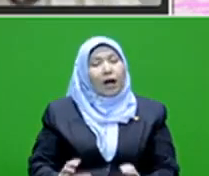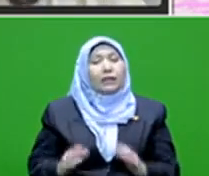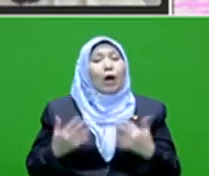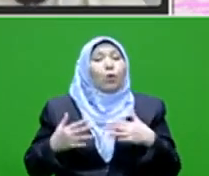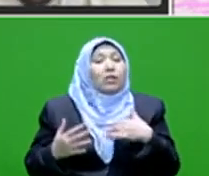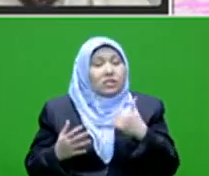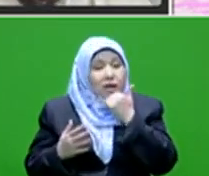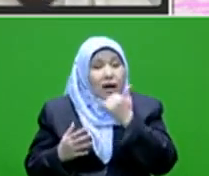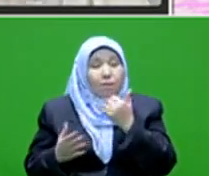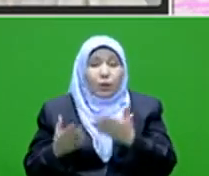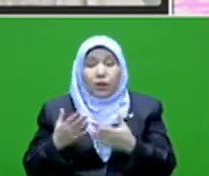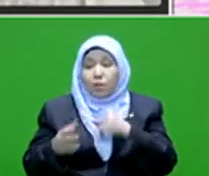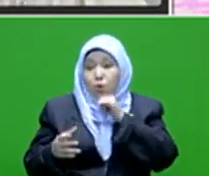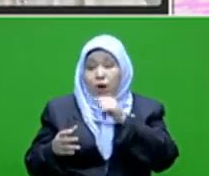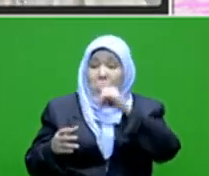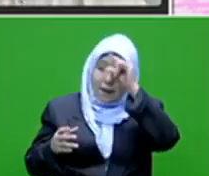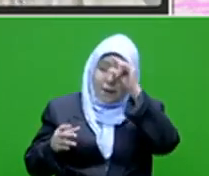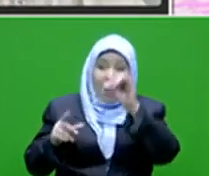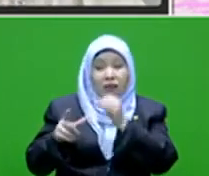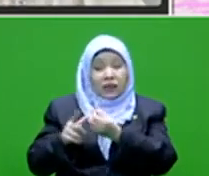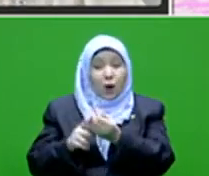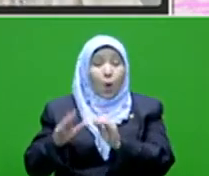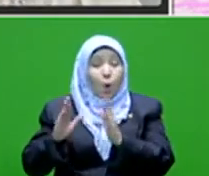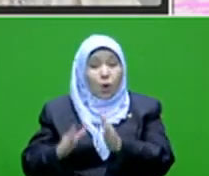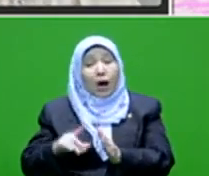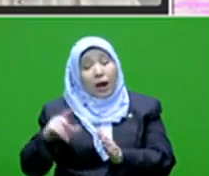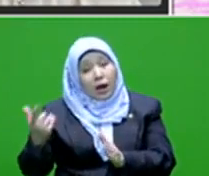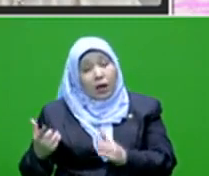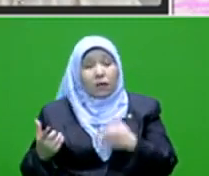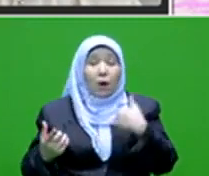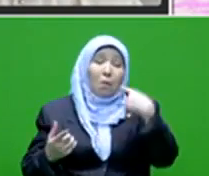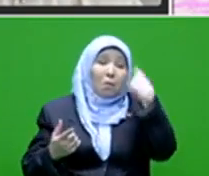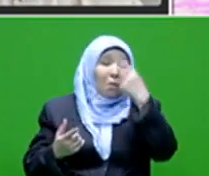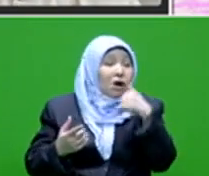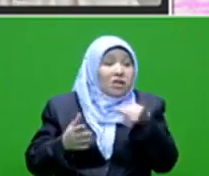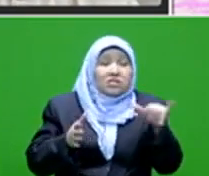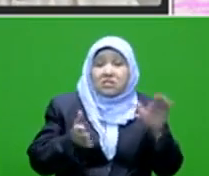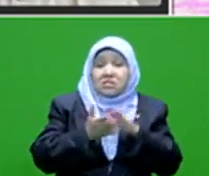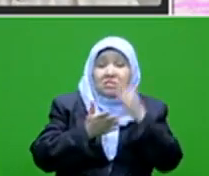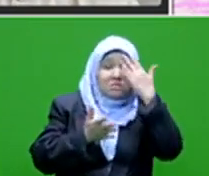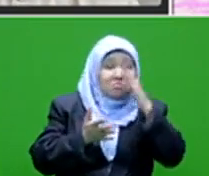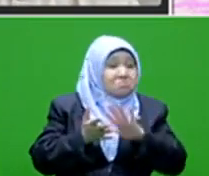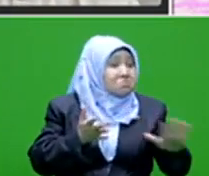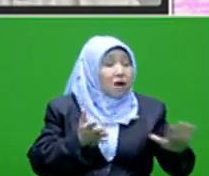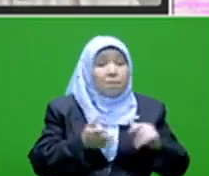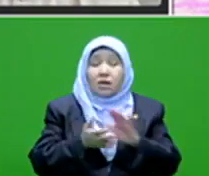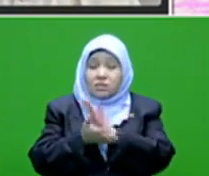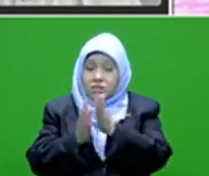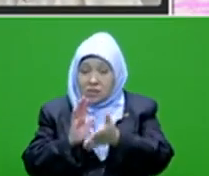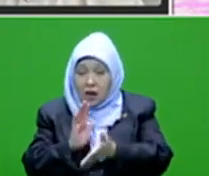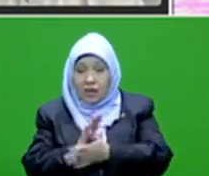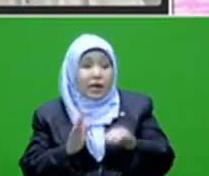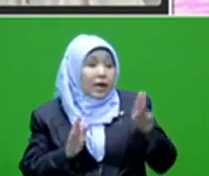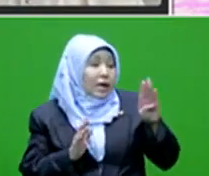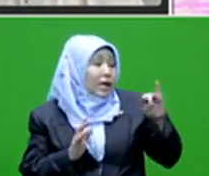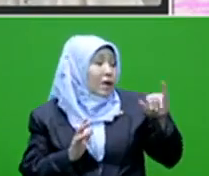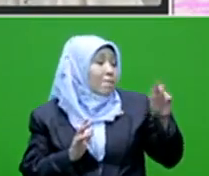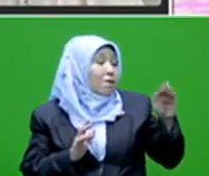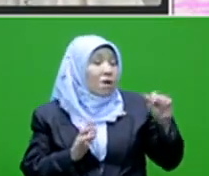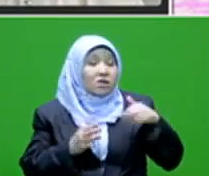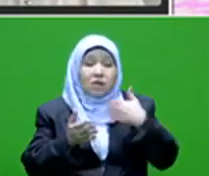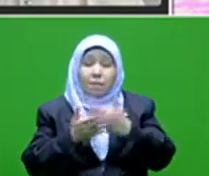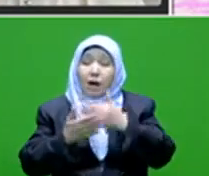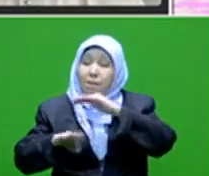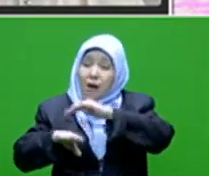Ini mungkin bukan abang ke, orang lain ke, pelantuk dua serupa ke. Dan itulah yang berlaku sampai kepada Nabi Yaakob,